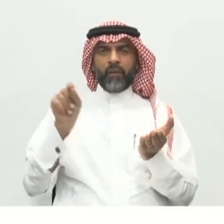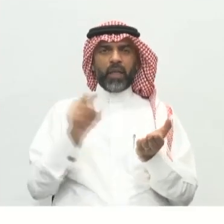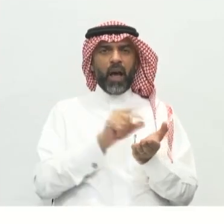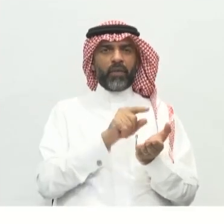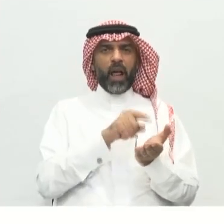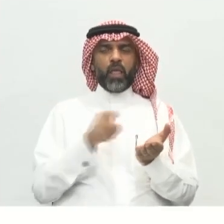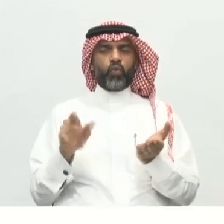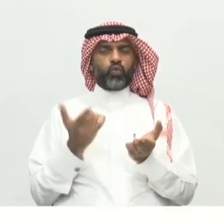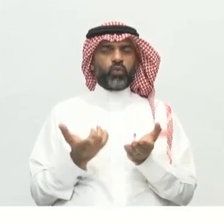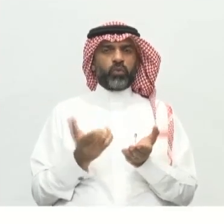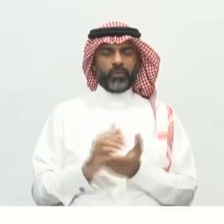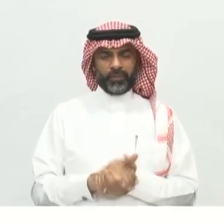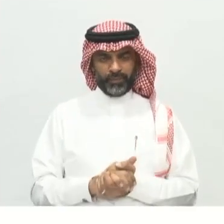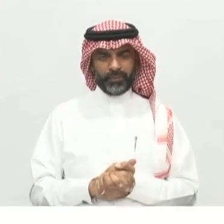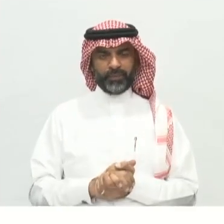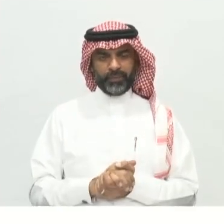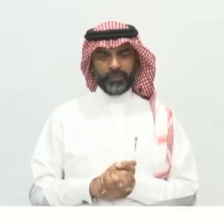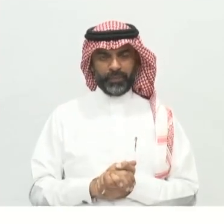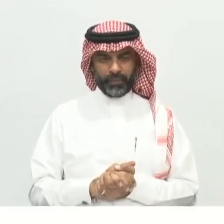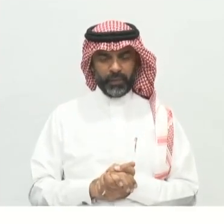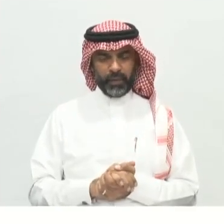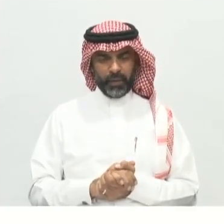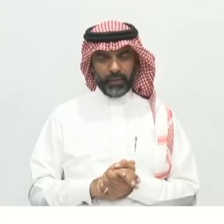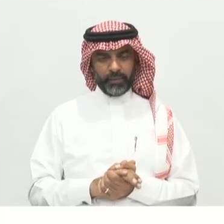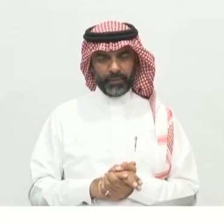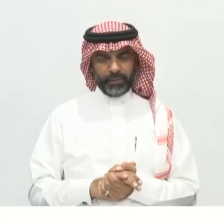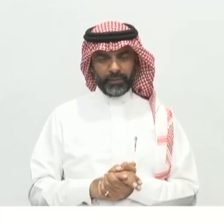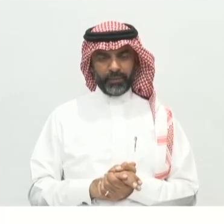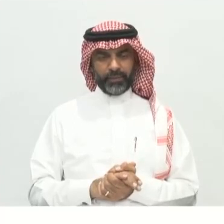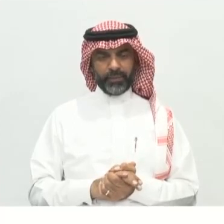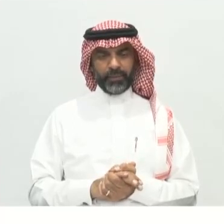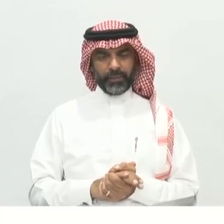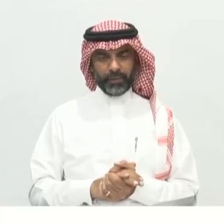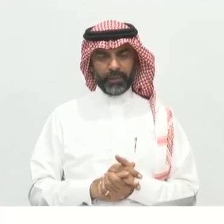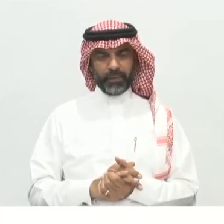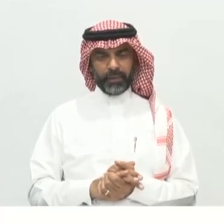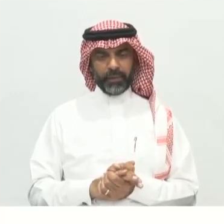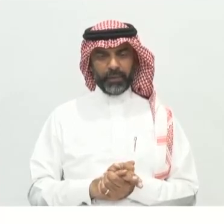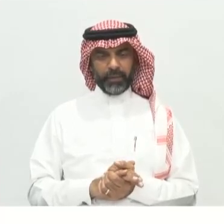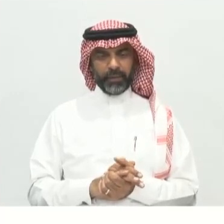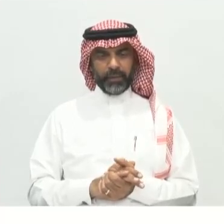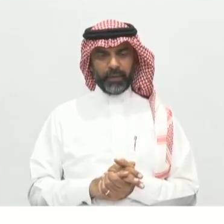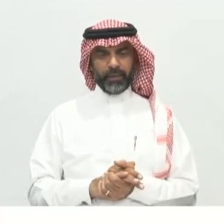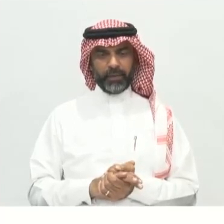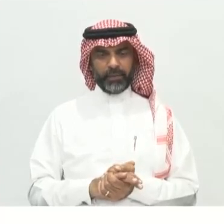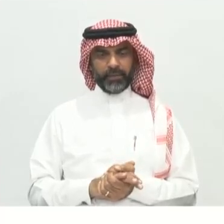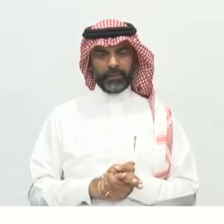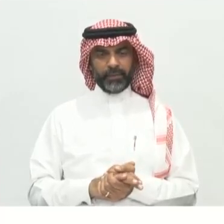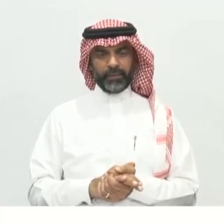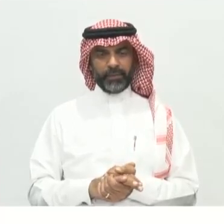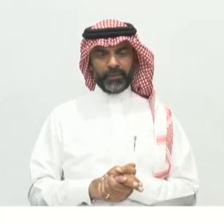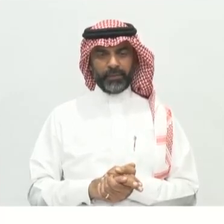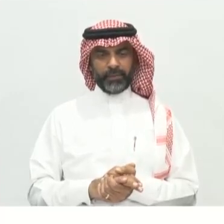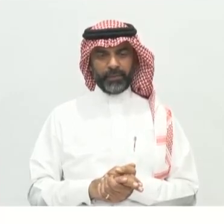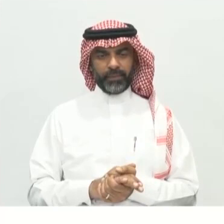ذكرنا سابقا طريقه خوارزميه الحل القوه المفرطه التي استخدمناها في الدروس السابقه بنفس الطريقه سنقوم